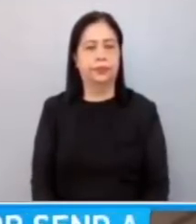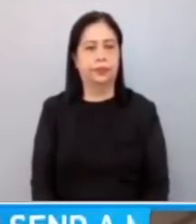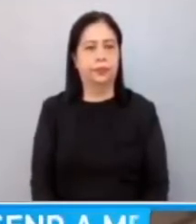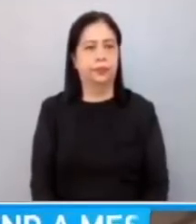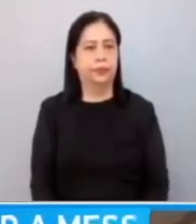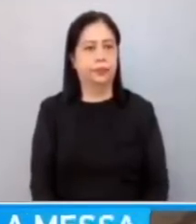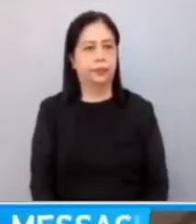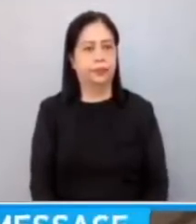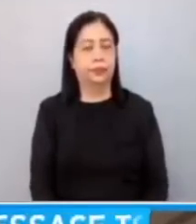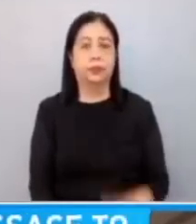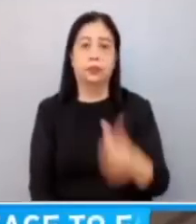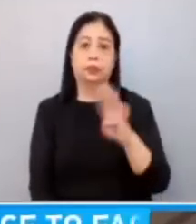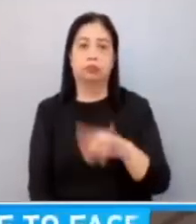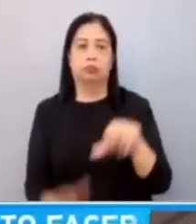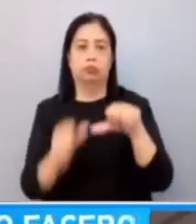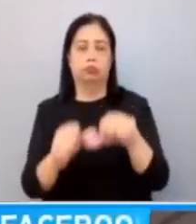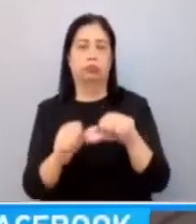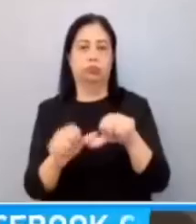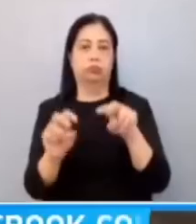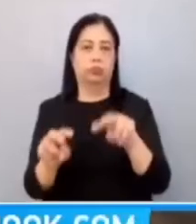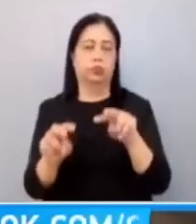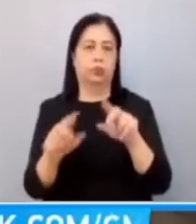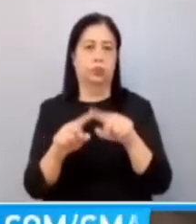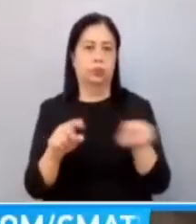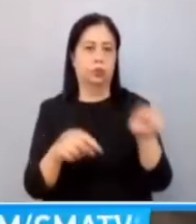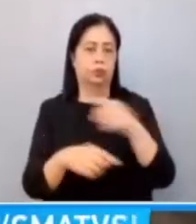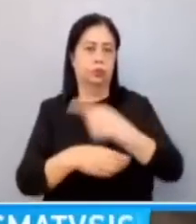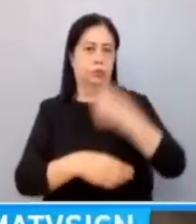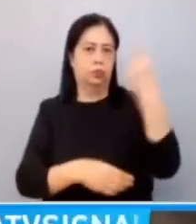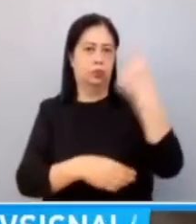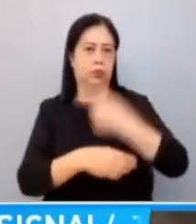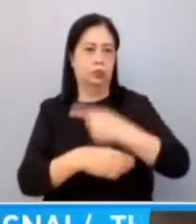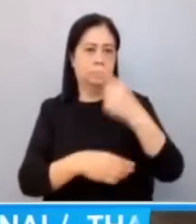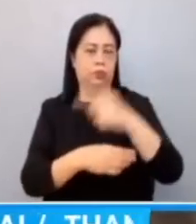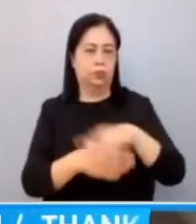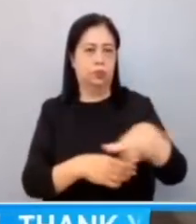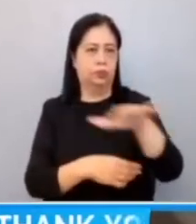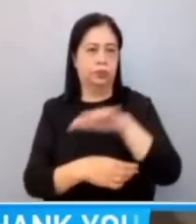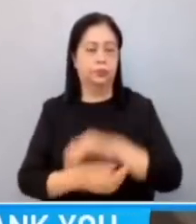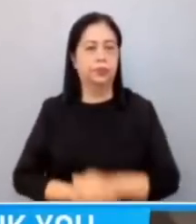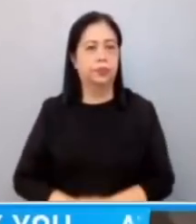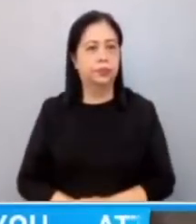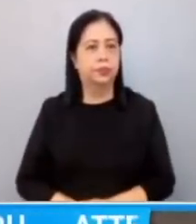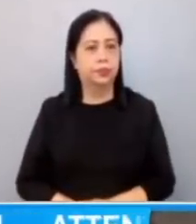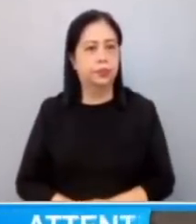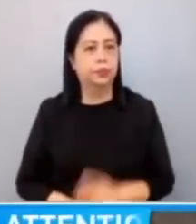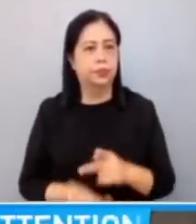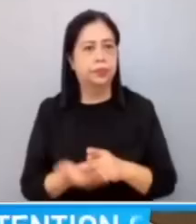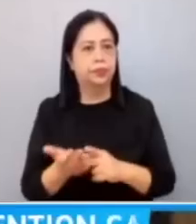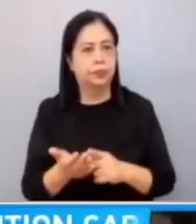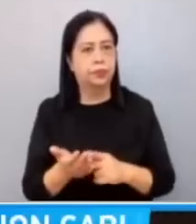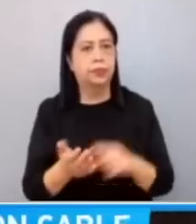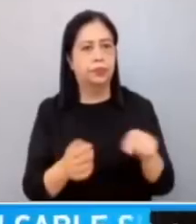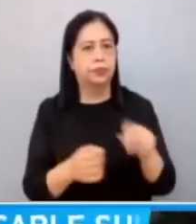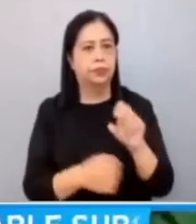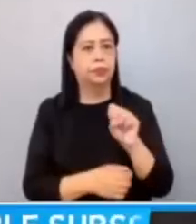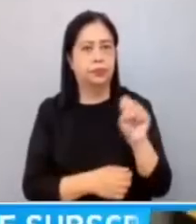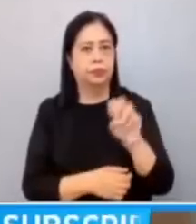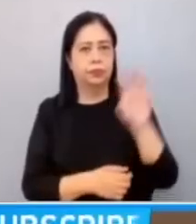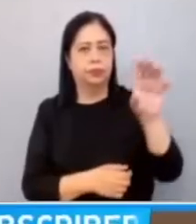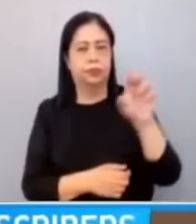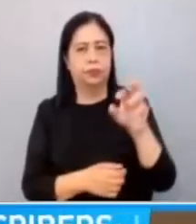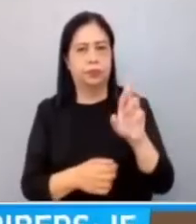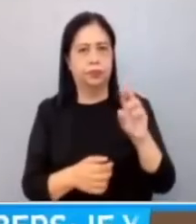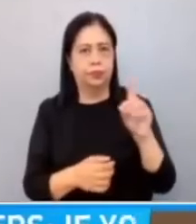Twenty-four oras na kabantay ang mga miyembro ng District Mobile Force Battalion ng QCPD sa bahaging ito ng batasan San Mateo Road, boundary yan